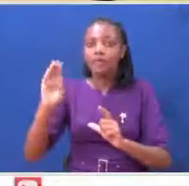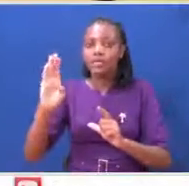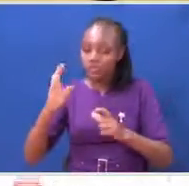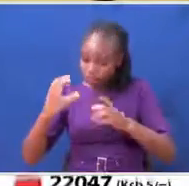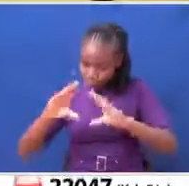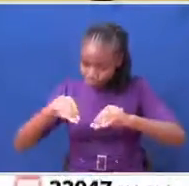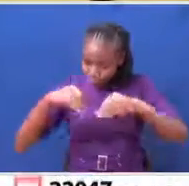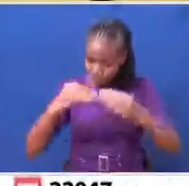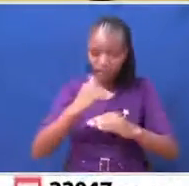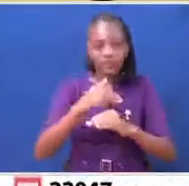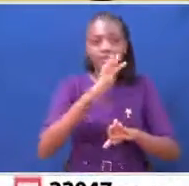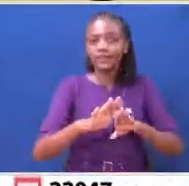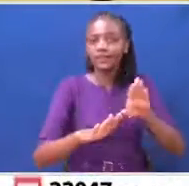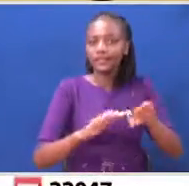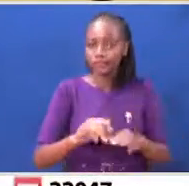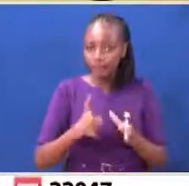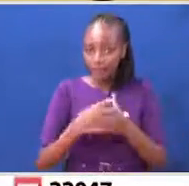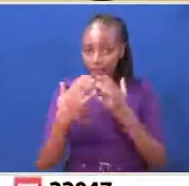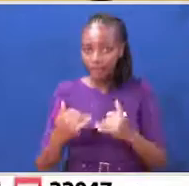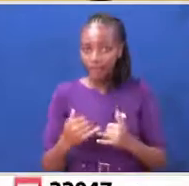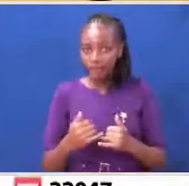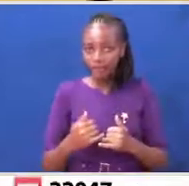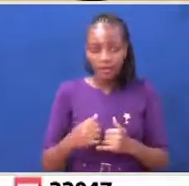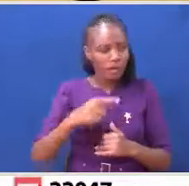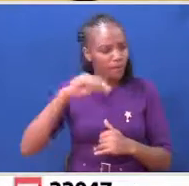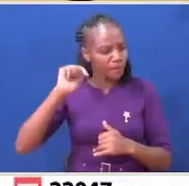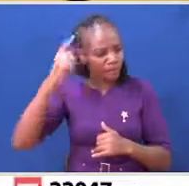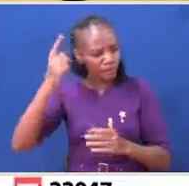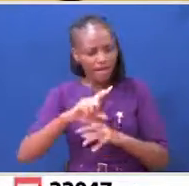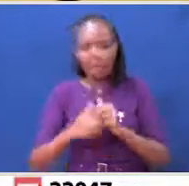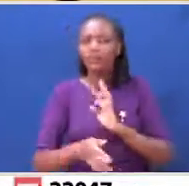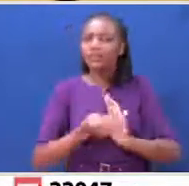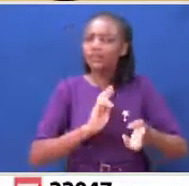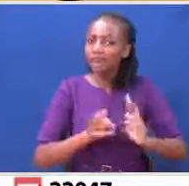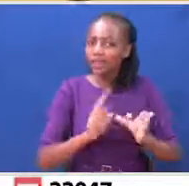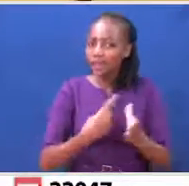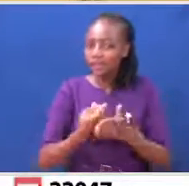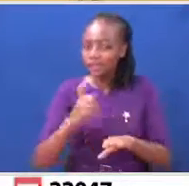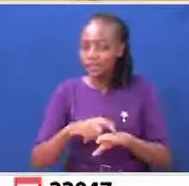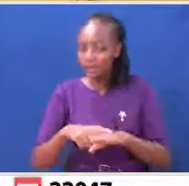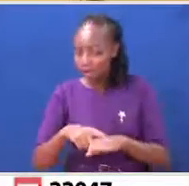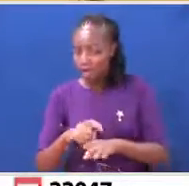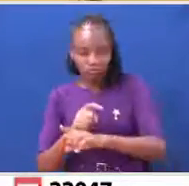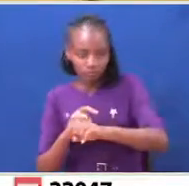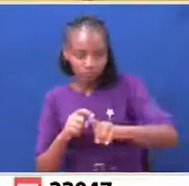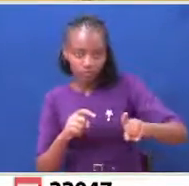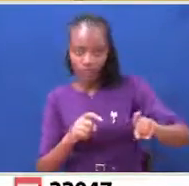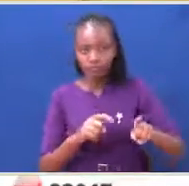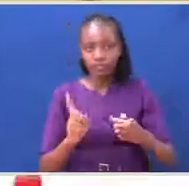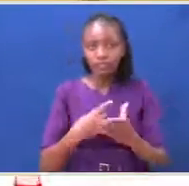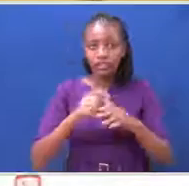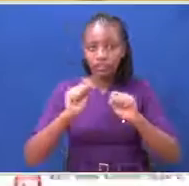Na campaign sasa ya referendum. Ili ikifika wakati huo mwezi wa 4 mwezi wa